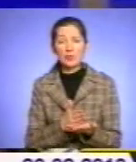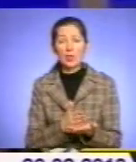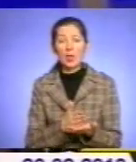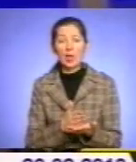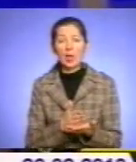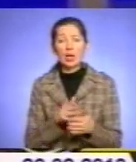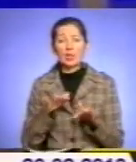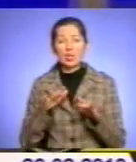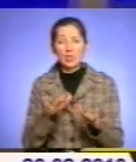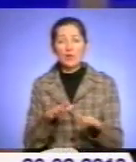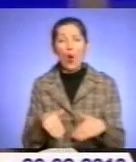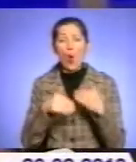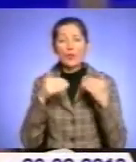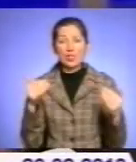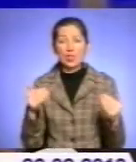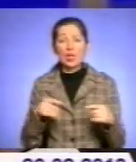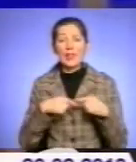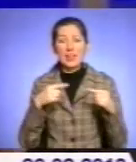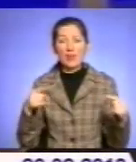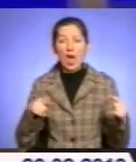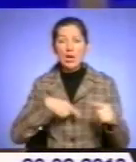содействие увеличению объема товарооборота